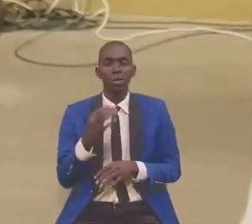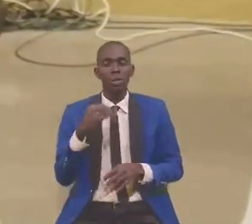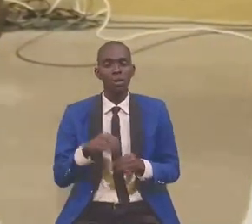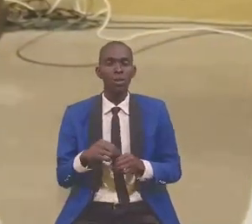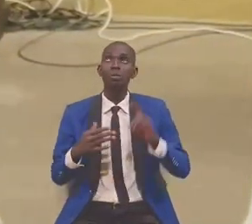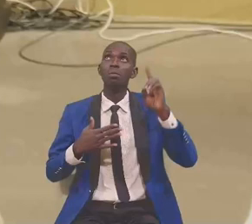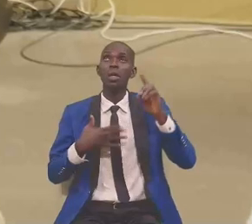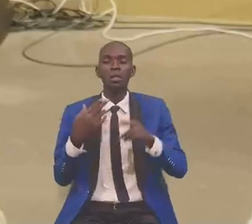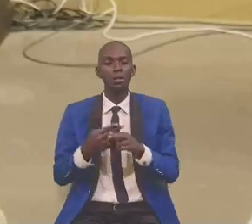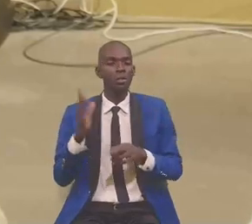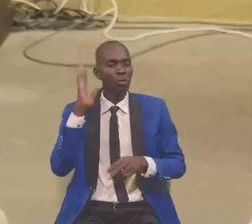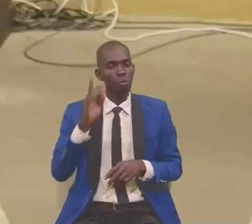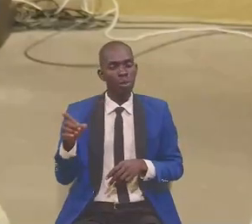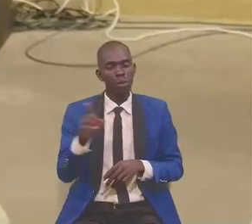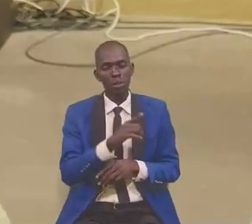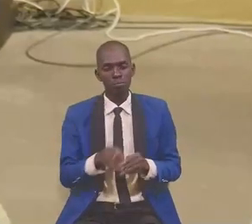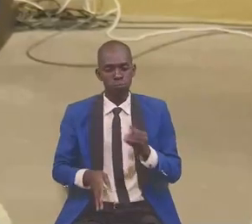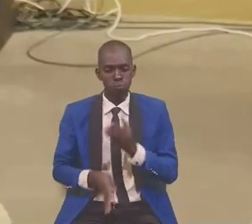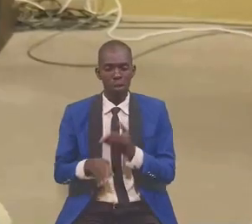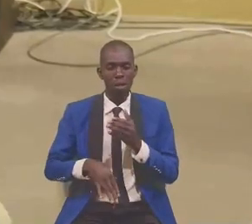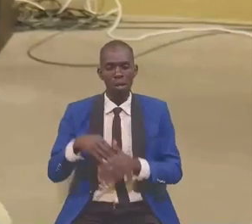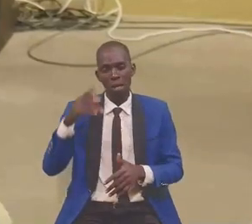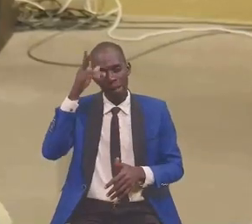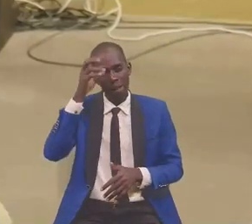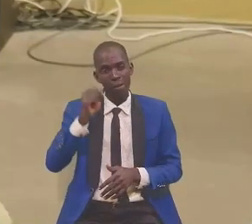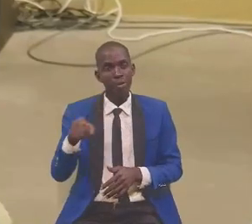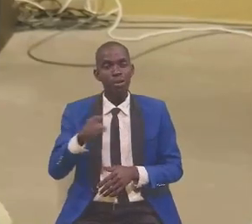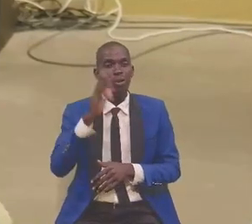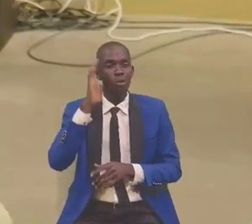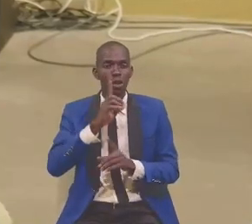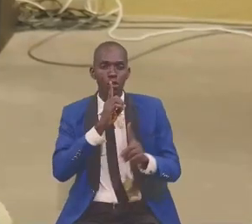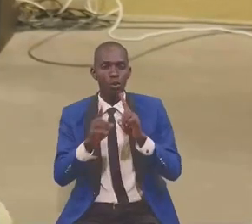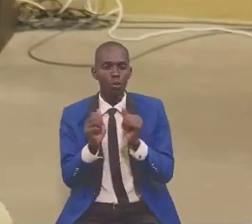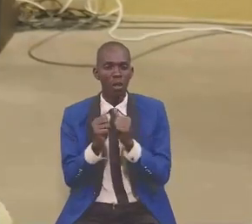démons. Ils parleront de nouvelles langues.